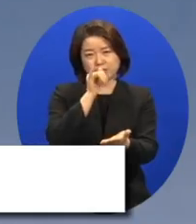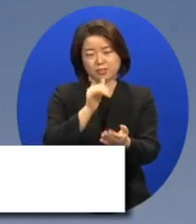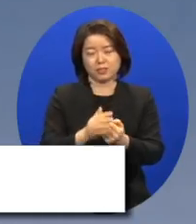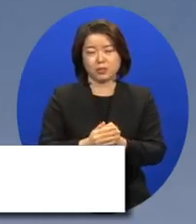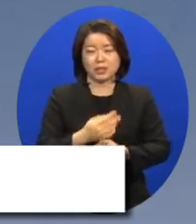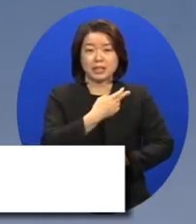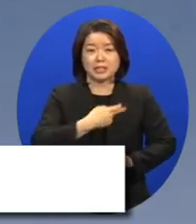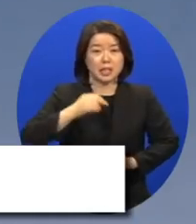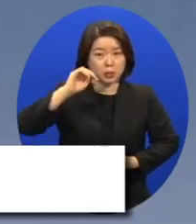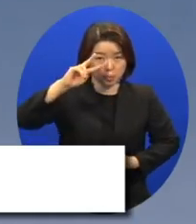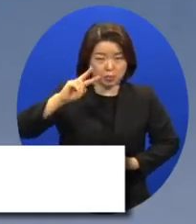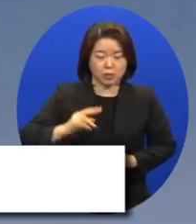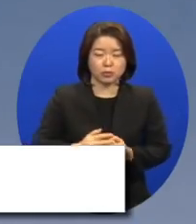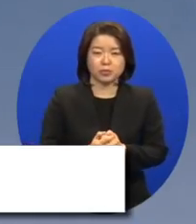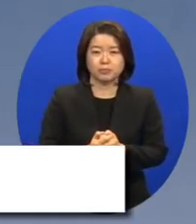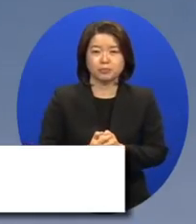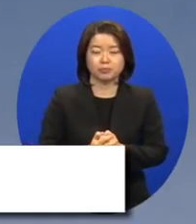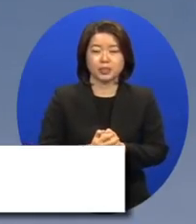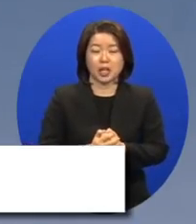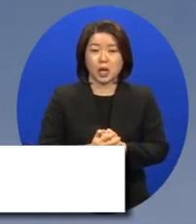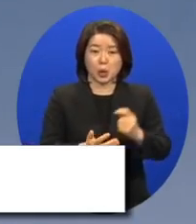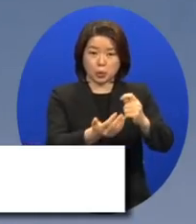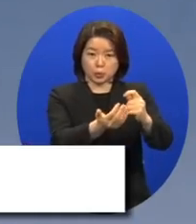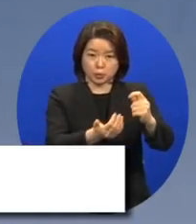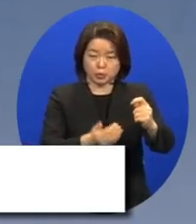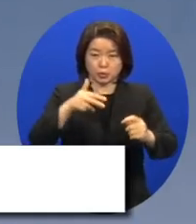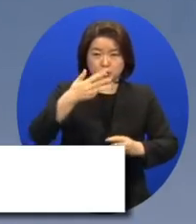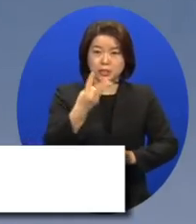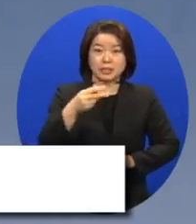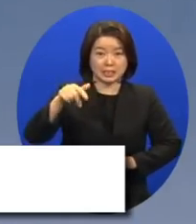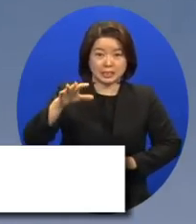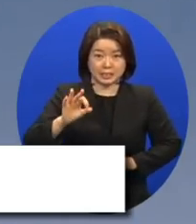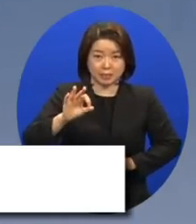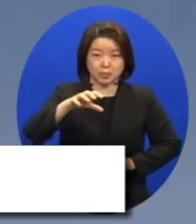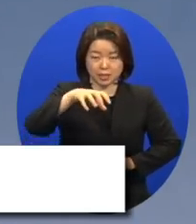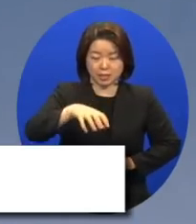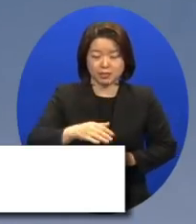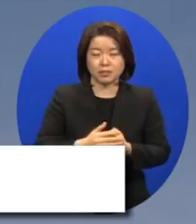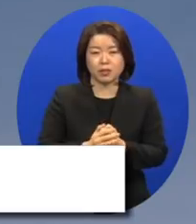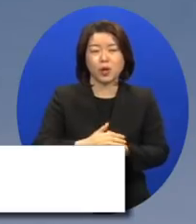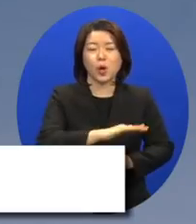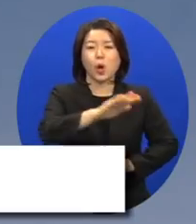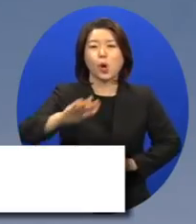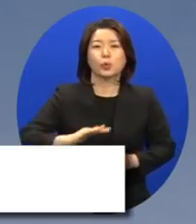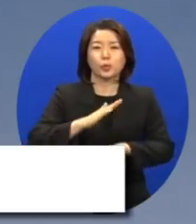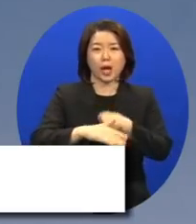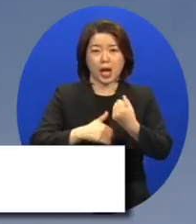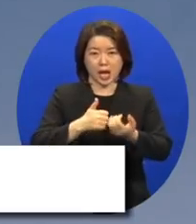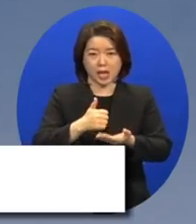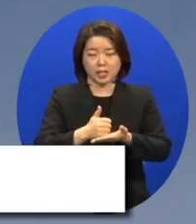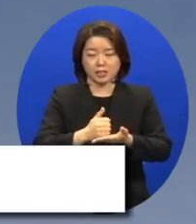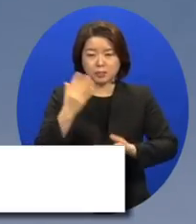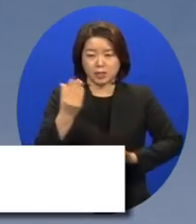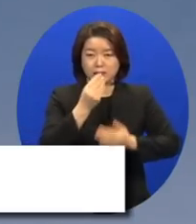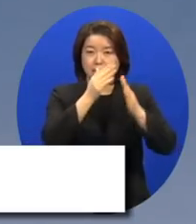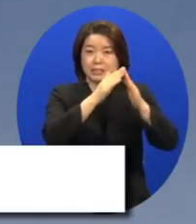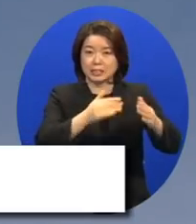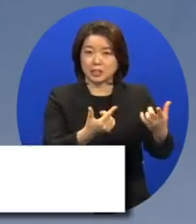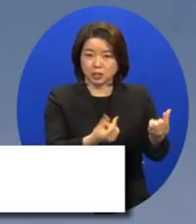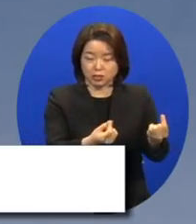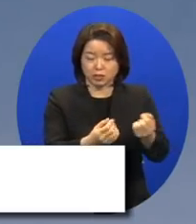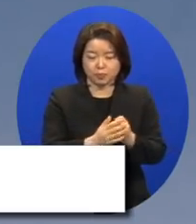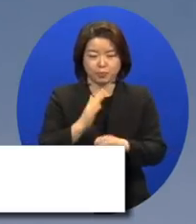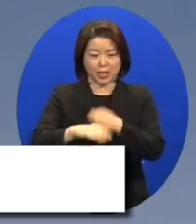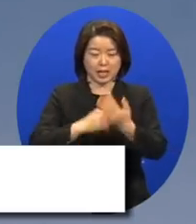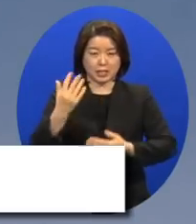고린도 교회의 고린도전서 3장 에서 우리가 하나님의 성전인 것 하나님의 성령이